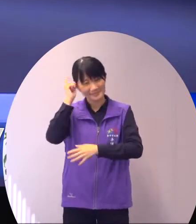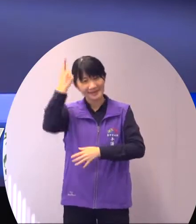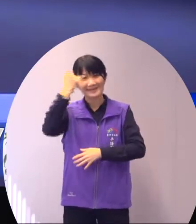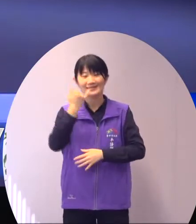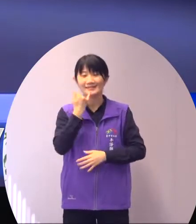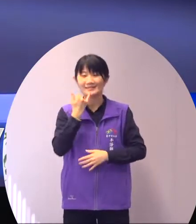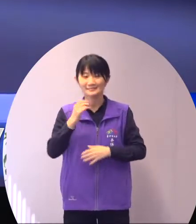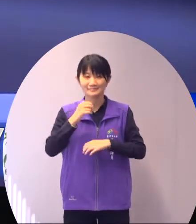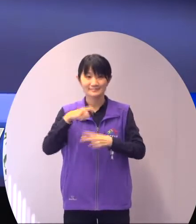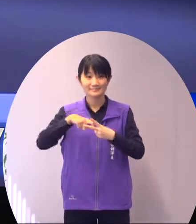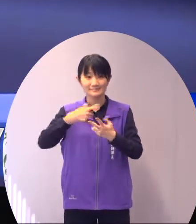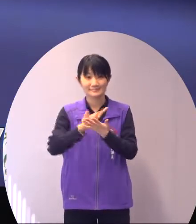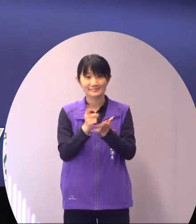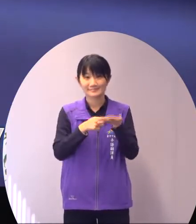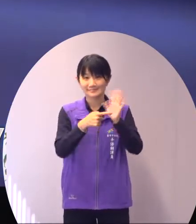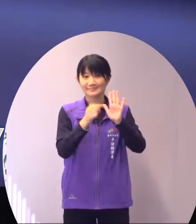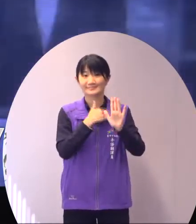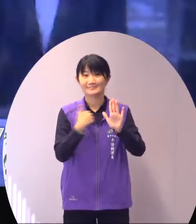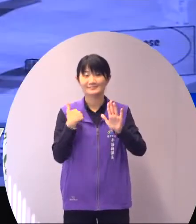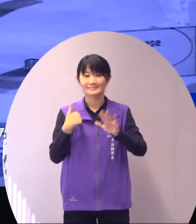闻张国端、吕月维台中报道。